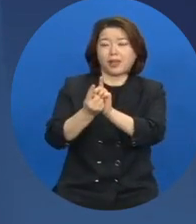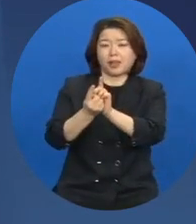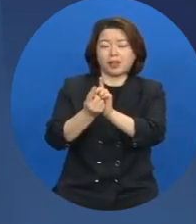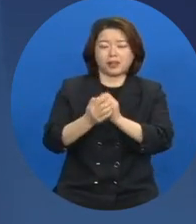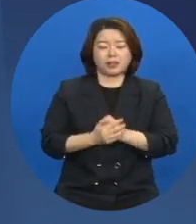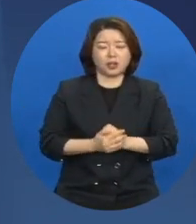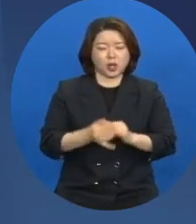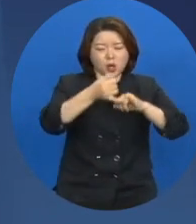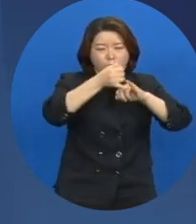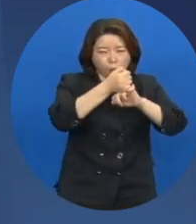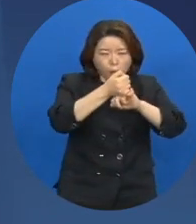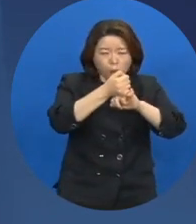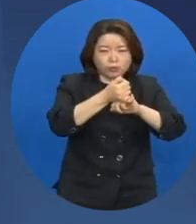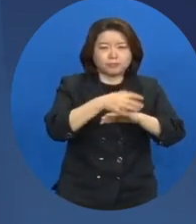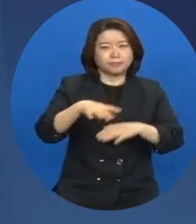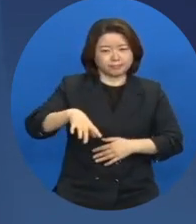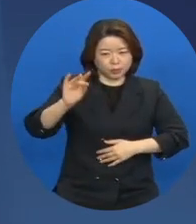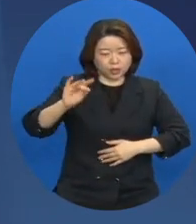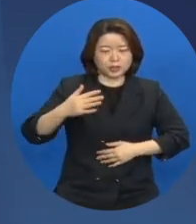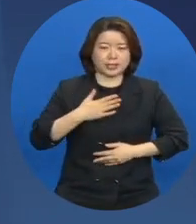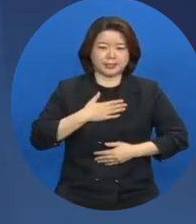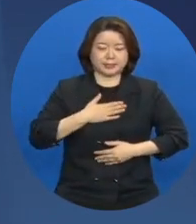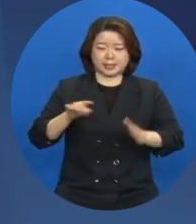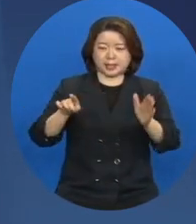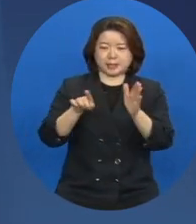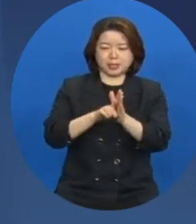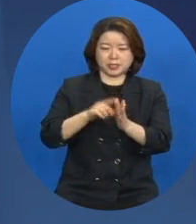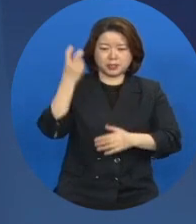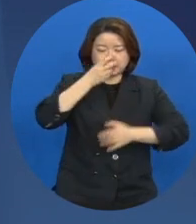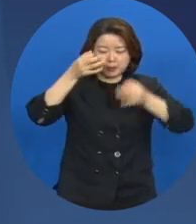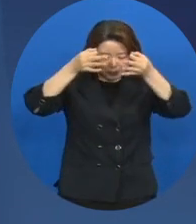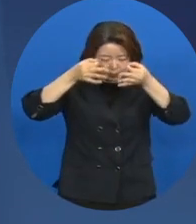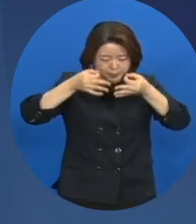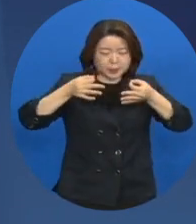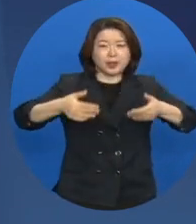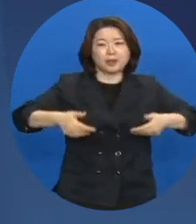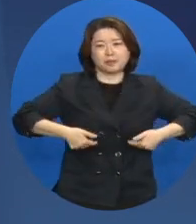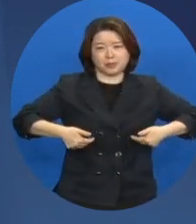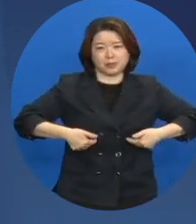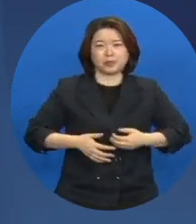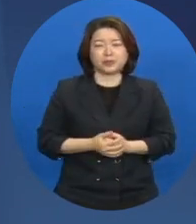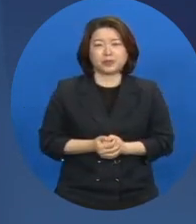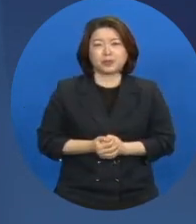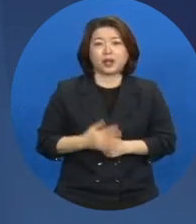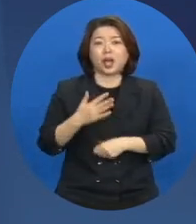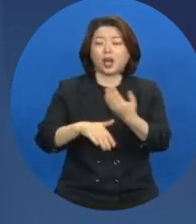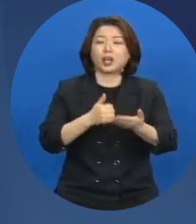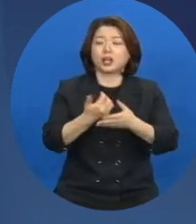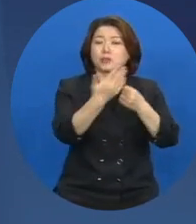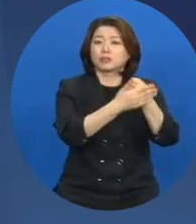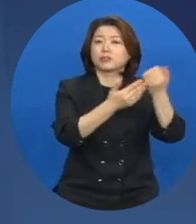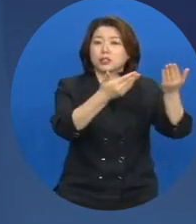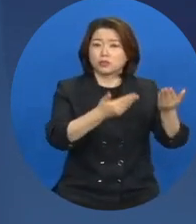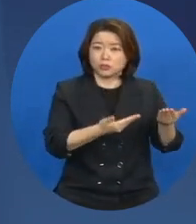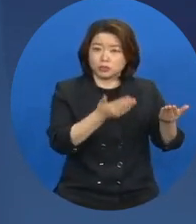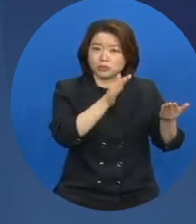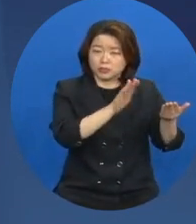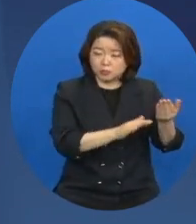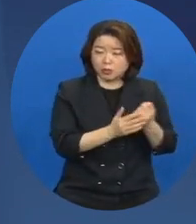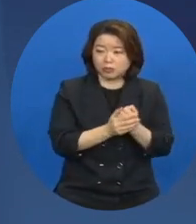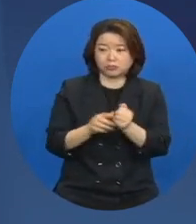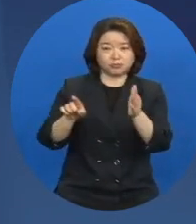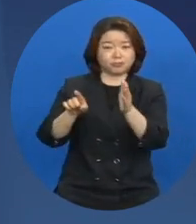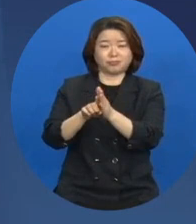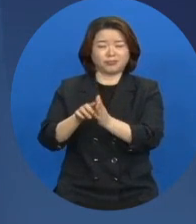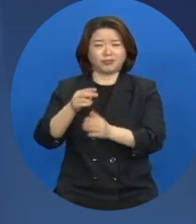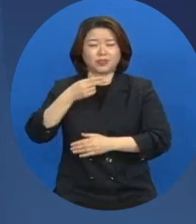반드시 먼저 우리의 믿음을 점검해야 합니다. 하나님이 은혜를 주셔도 믿음이 없으면